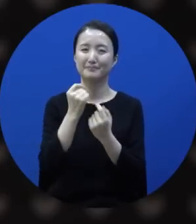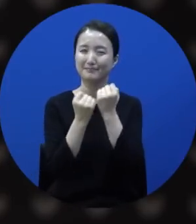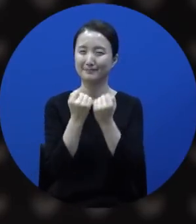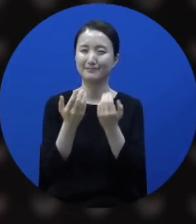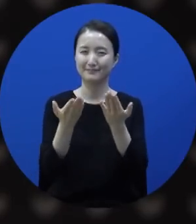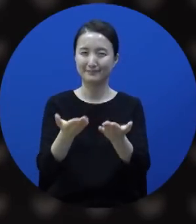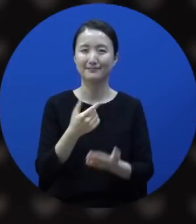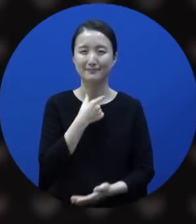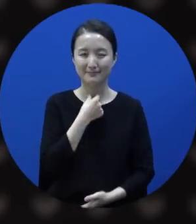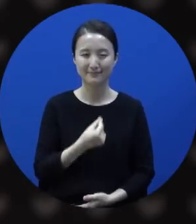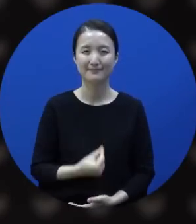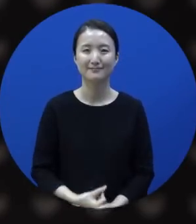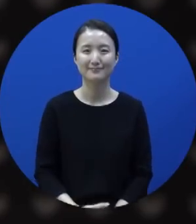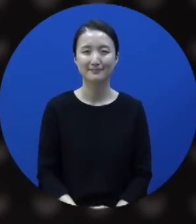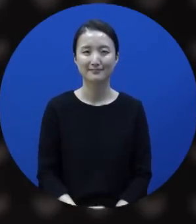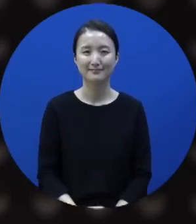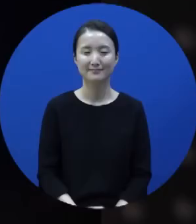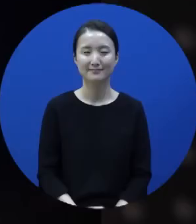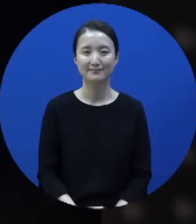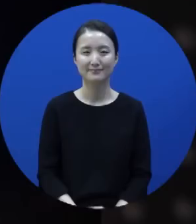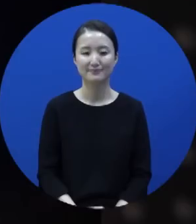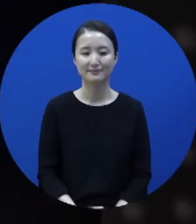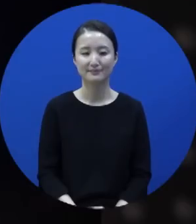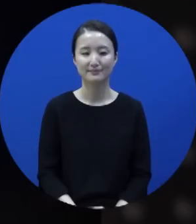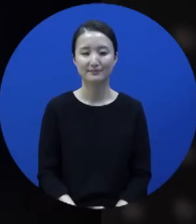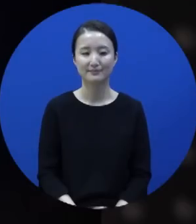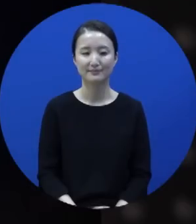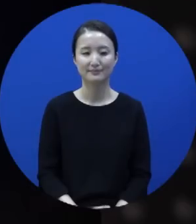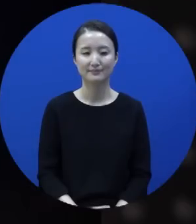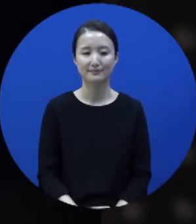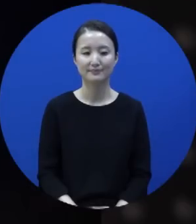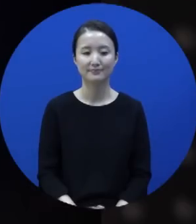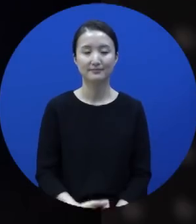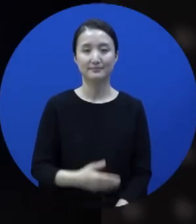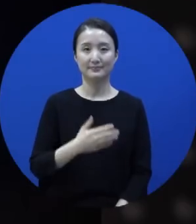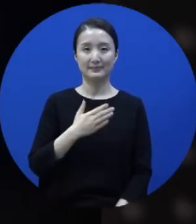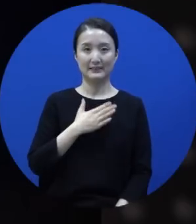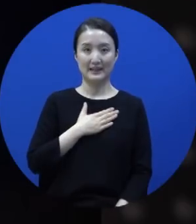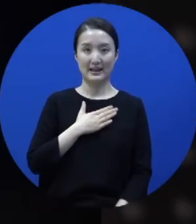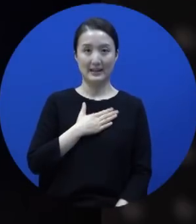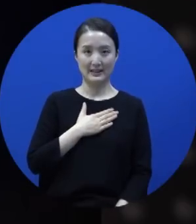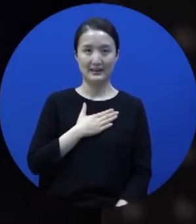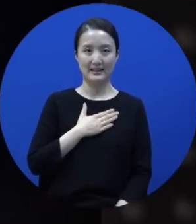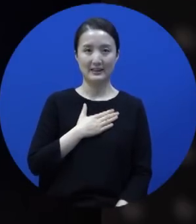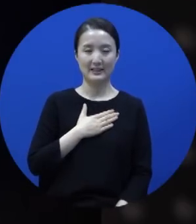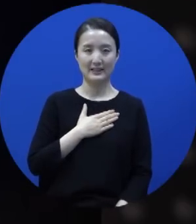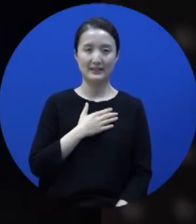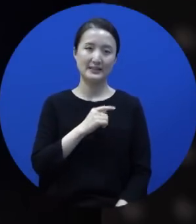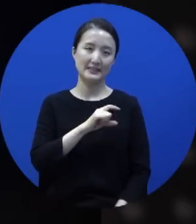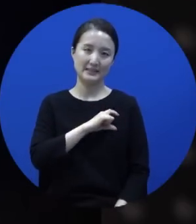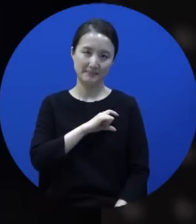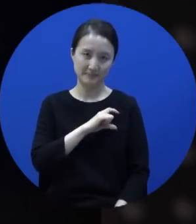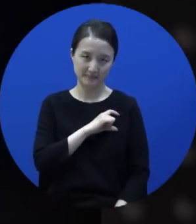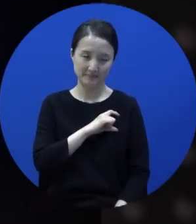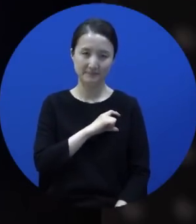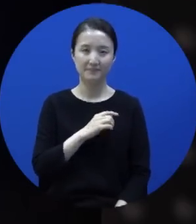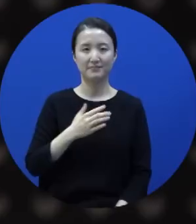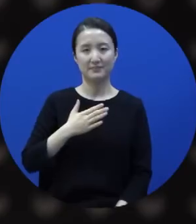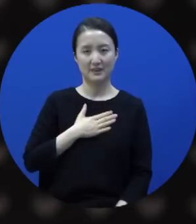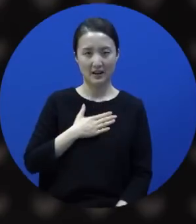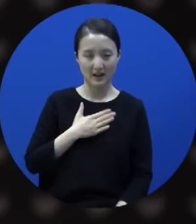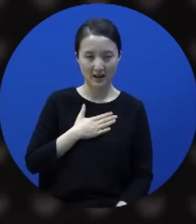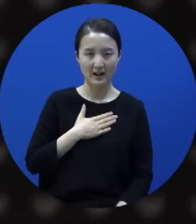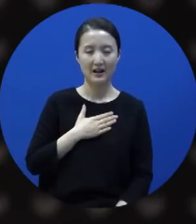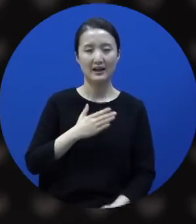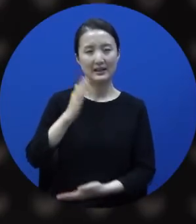감사합니다. 자, 첫 번째는 나만의 브랜드 네이밍, 그리고 나만의 브랜드 스토리입니다.